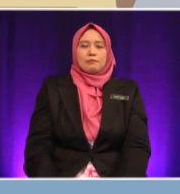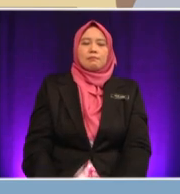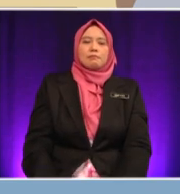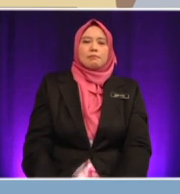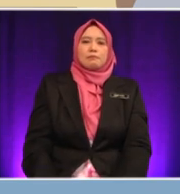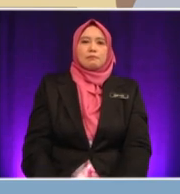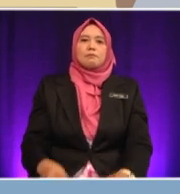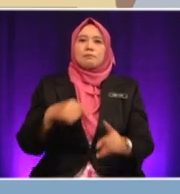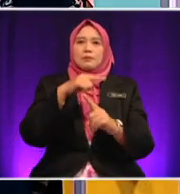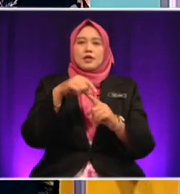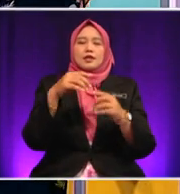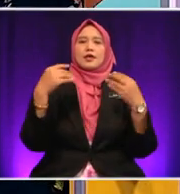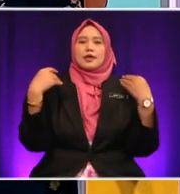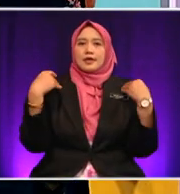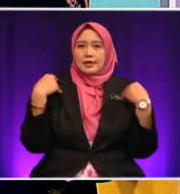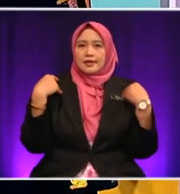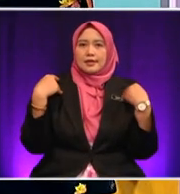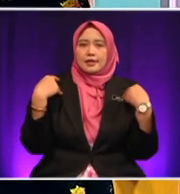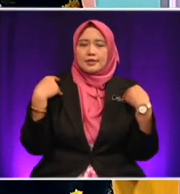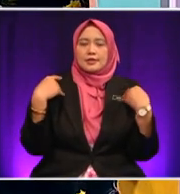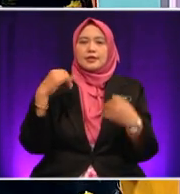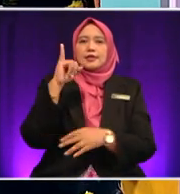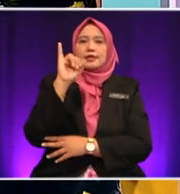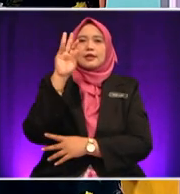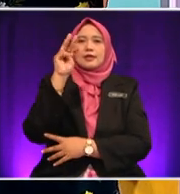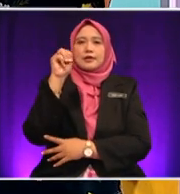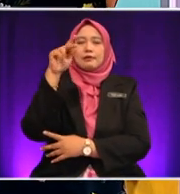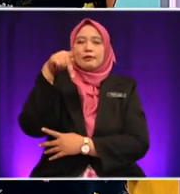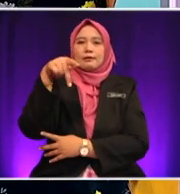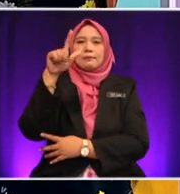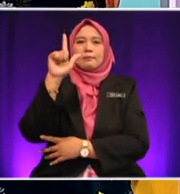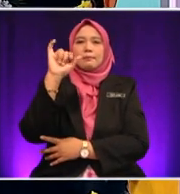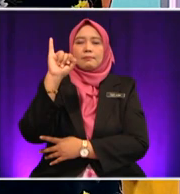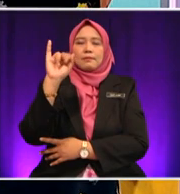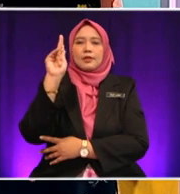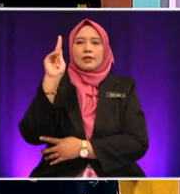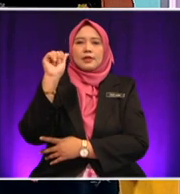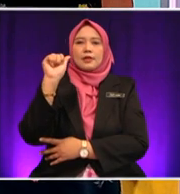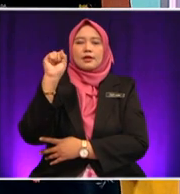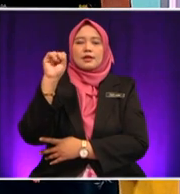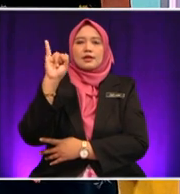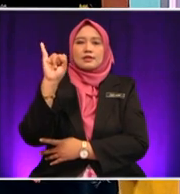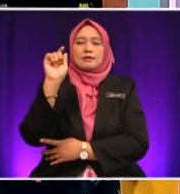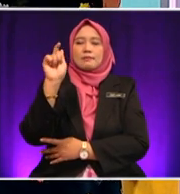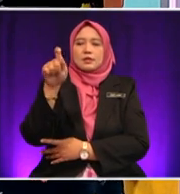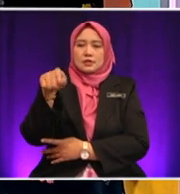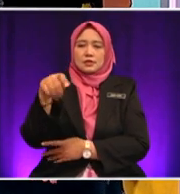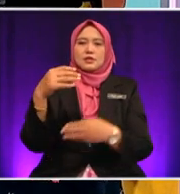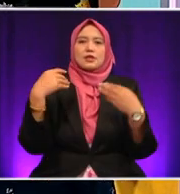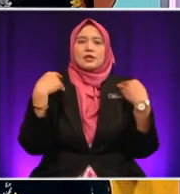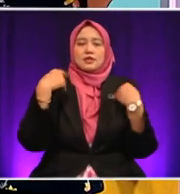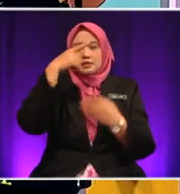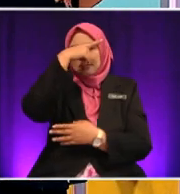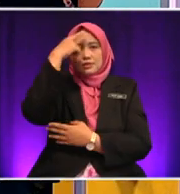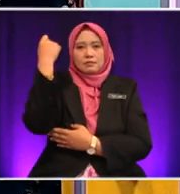mesti ada sebab dan akibat berkurang seterusnya menyebabkan negara mengalami kerugian